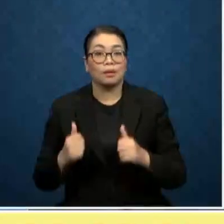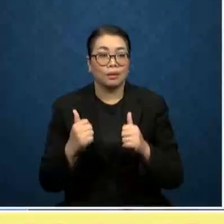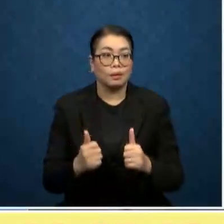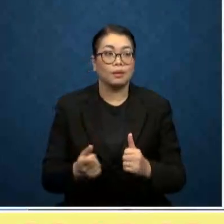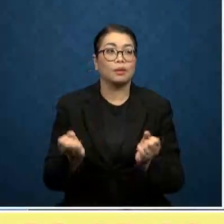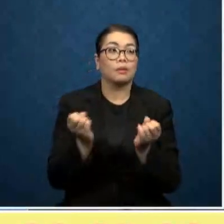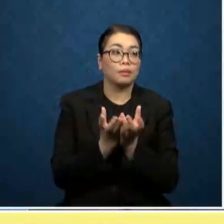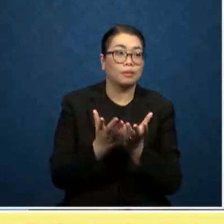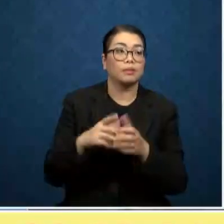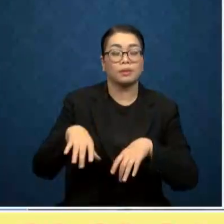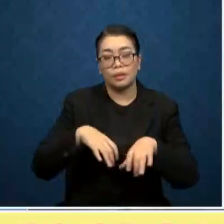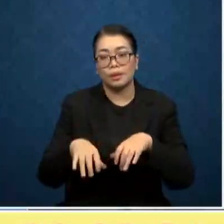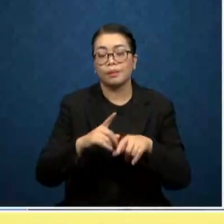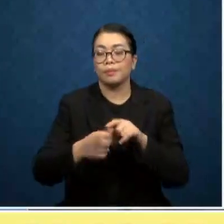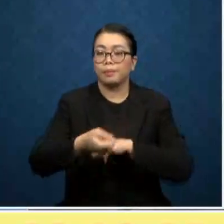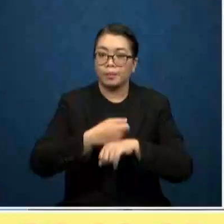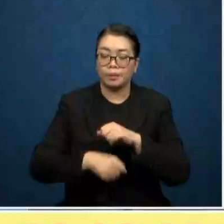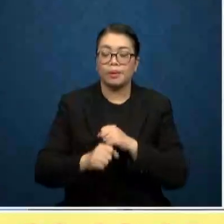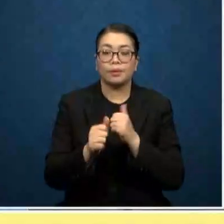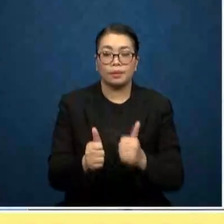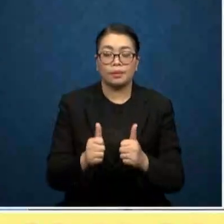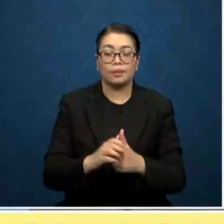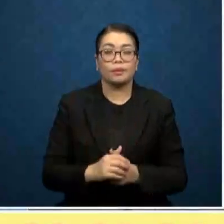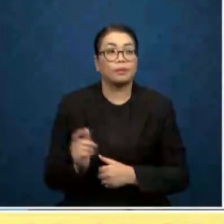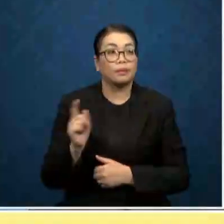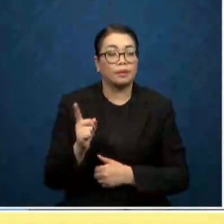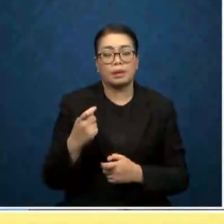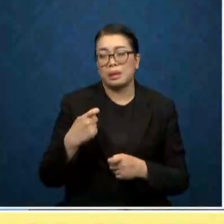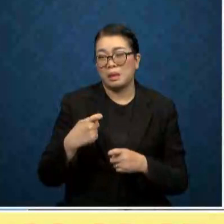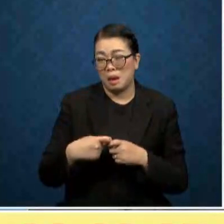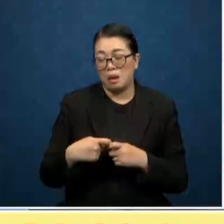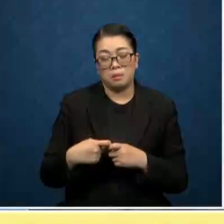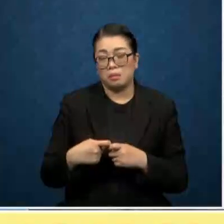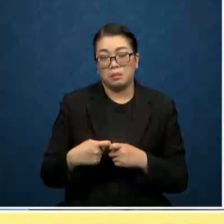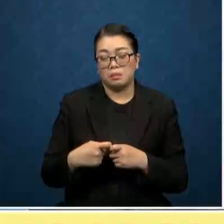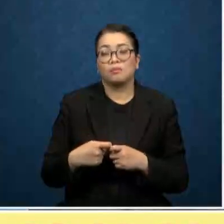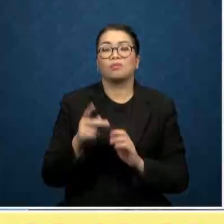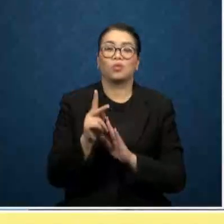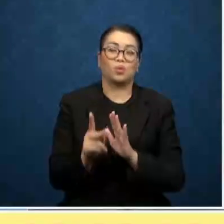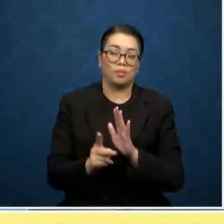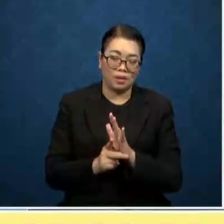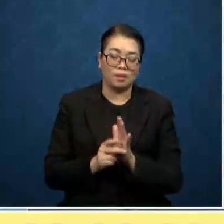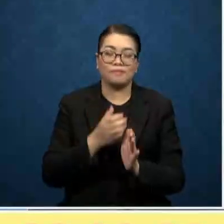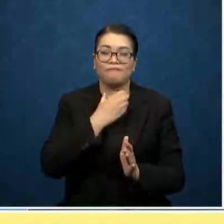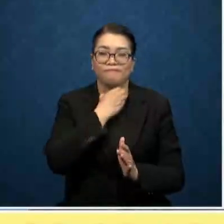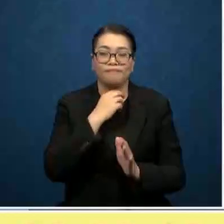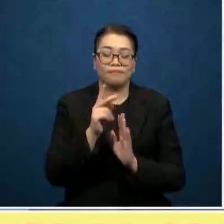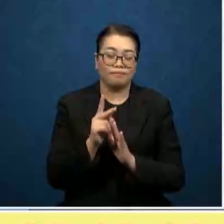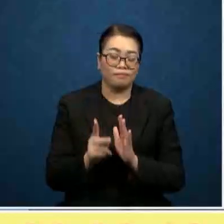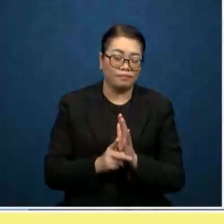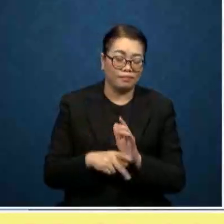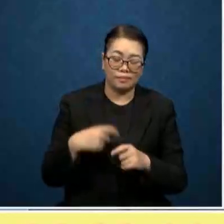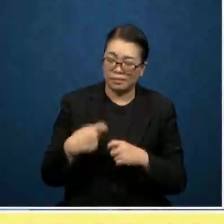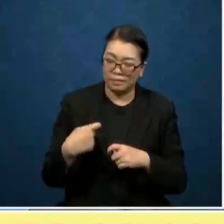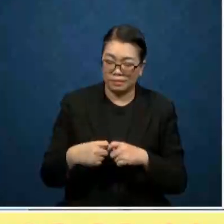ปฏิบัติให้ได้อย่างจริงจังอะไรก็ไม่ยากเท่ากฎหมายถ้าไม่มีกฎหมายซักอย่างไม่